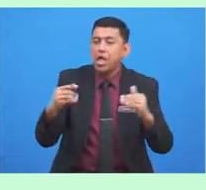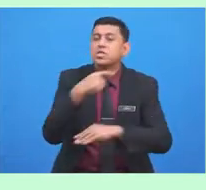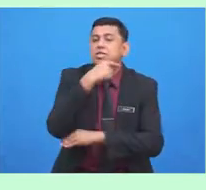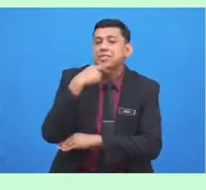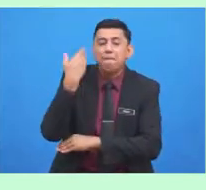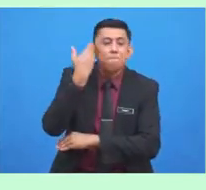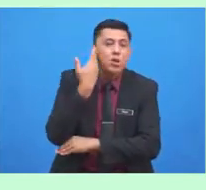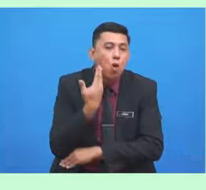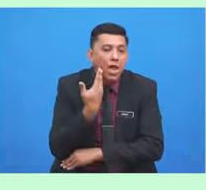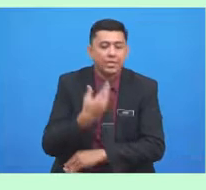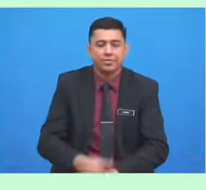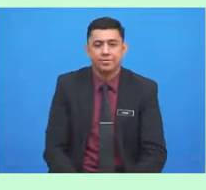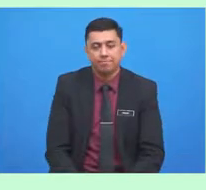peluhan.